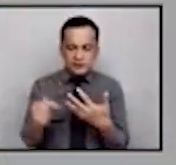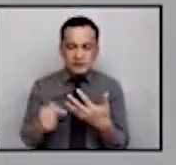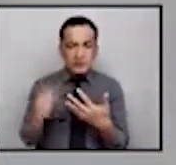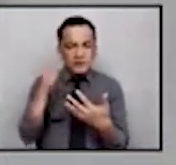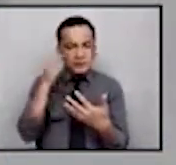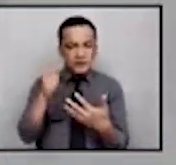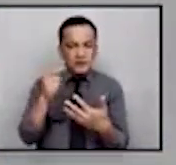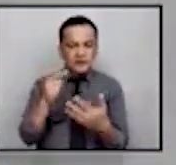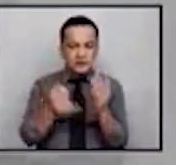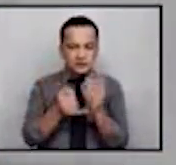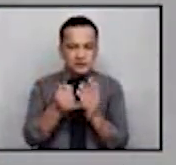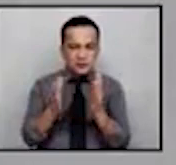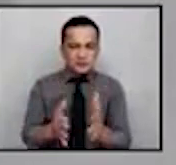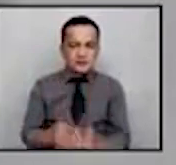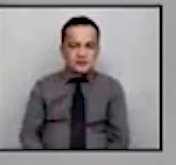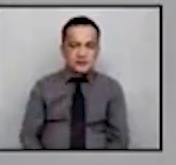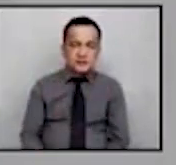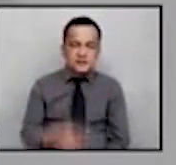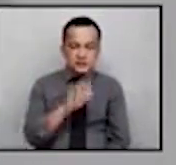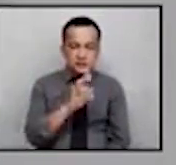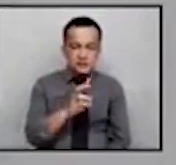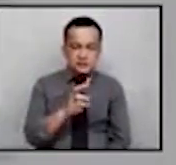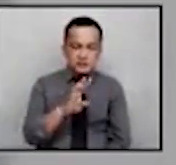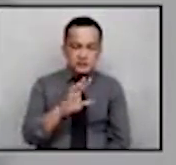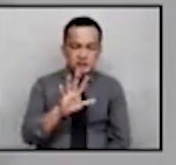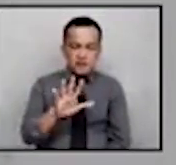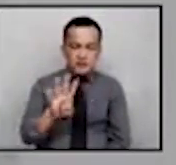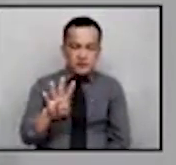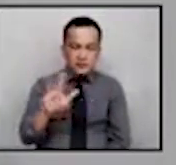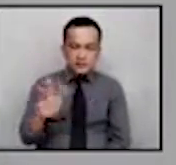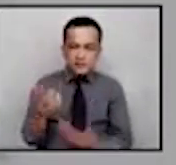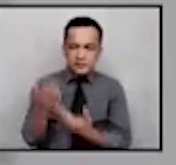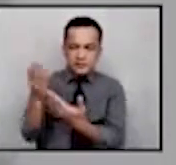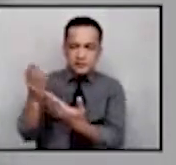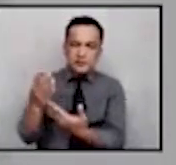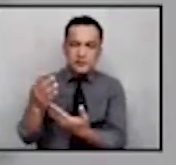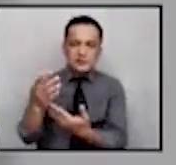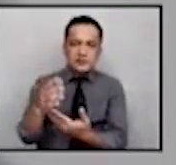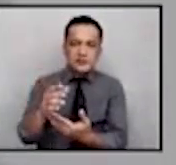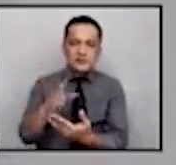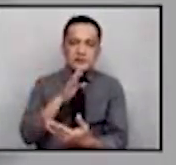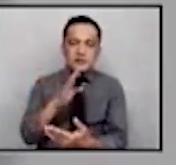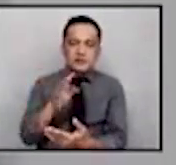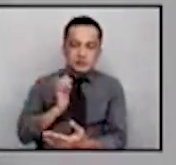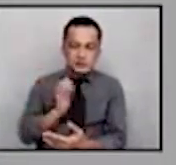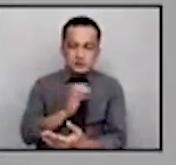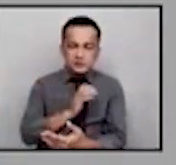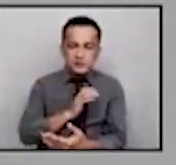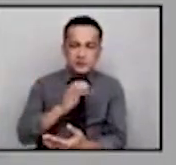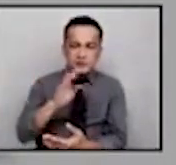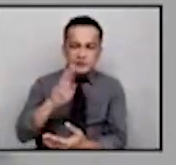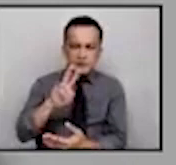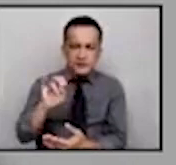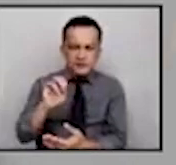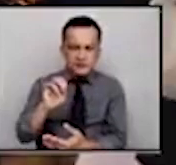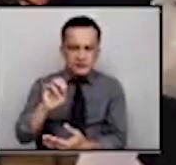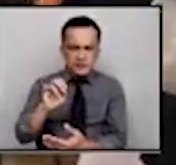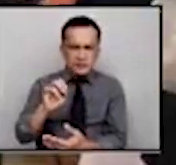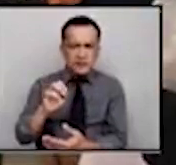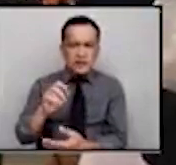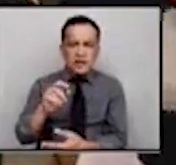Bill No. 6543 na inihain ni House Deputy Speaker Camille Villar, itinutulak na mamabatas ang paggawat